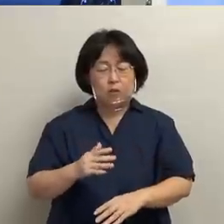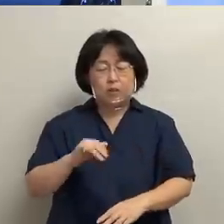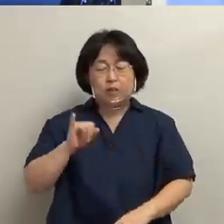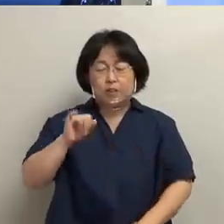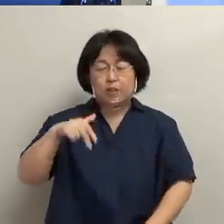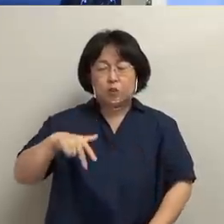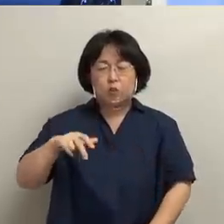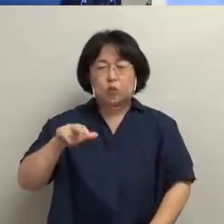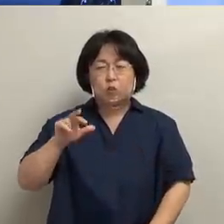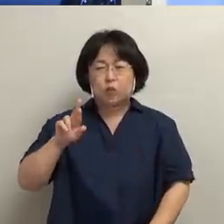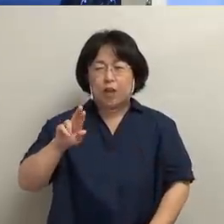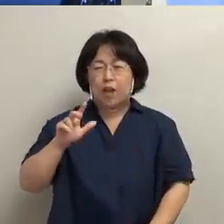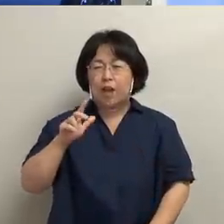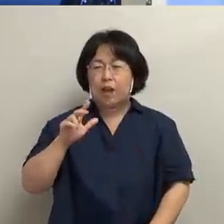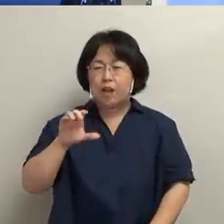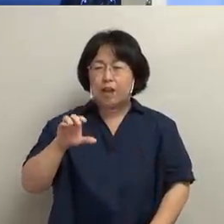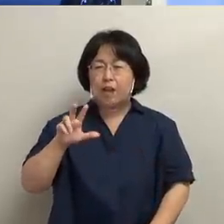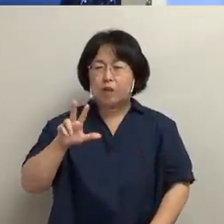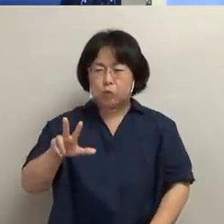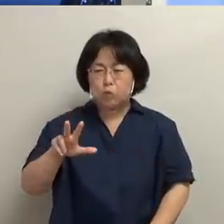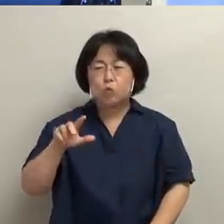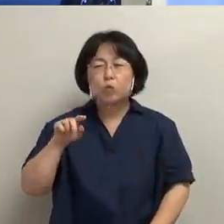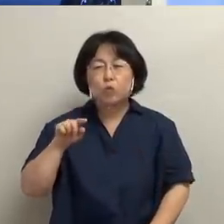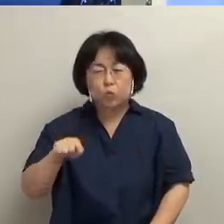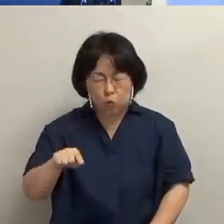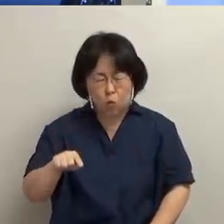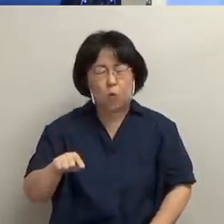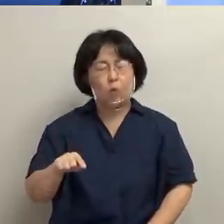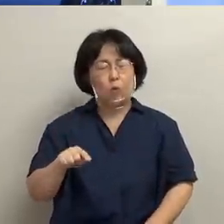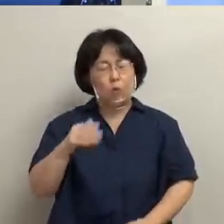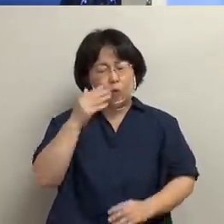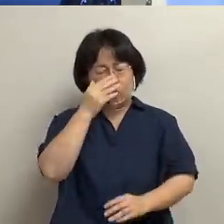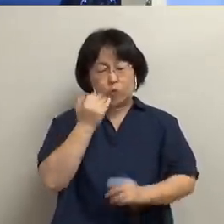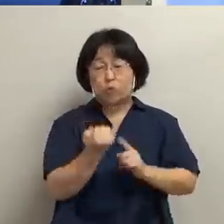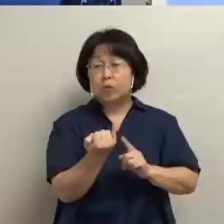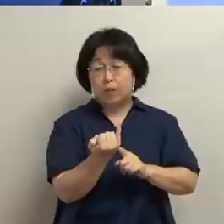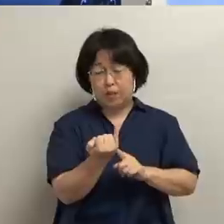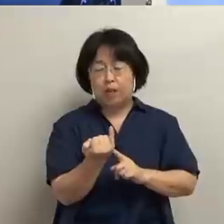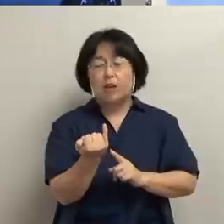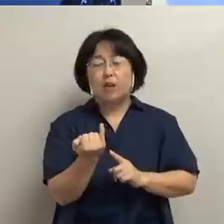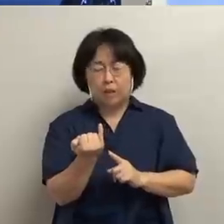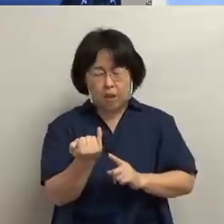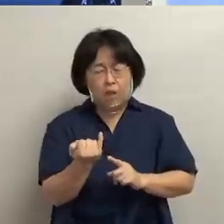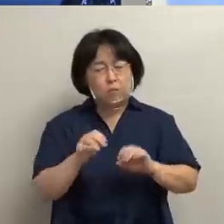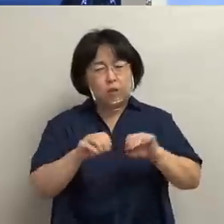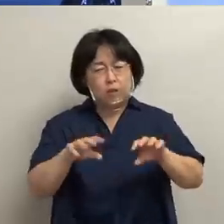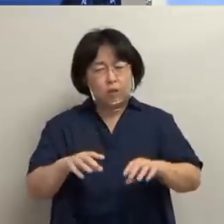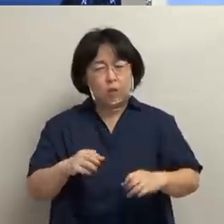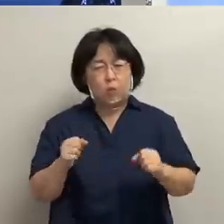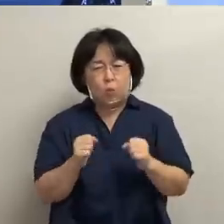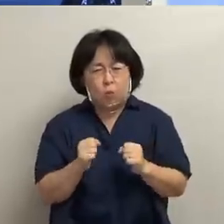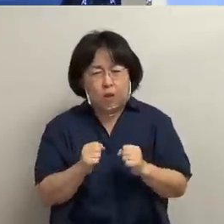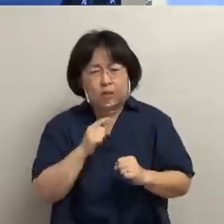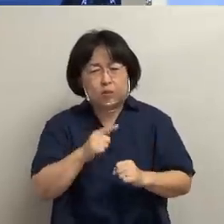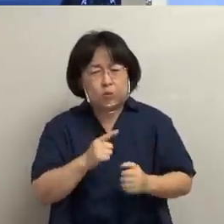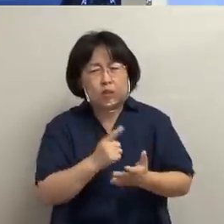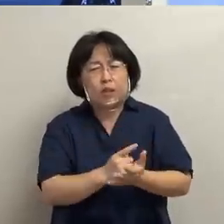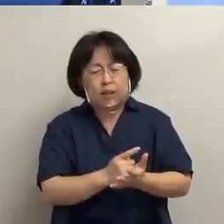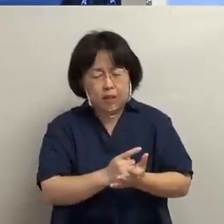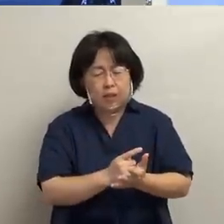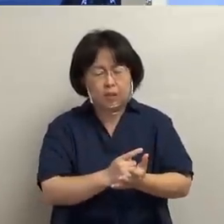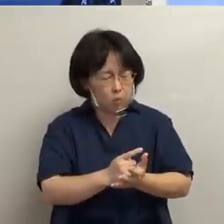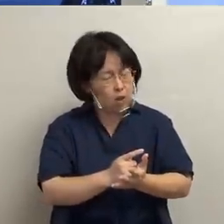人間の行動っていうものは恐怖では動かないっていうプレゼンやってて非常に参考になりましたリーマンの時とかだから